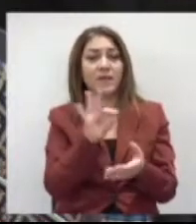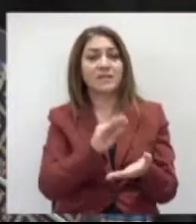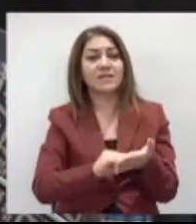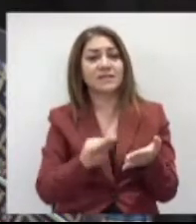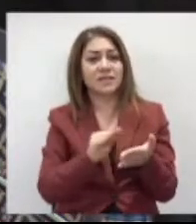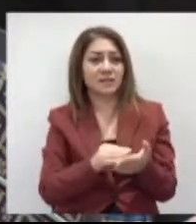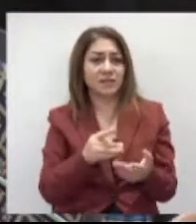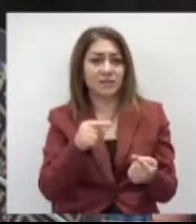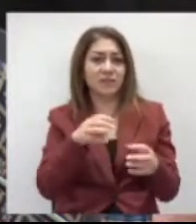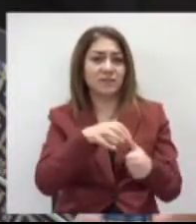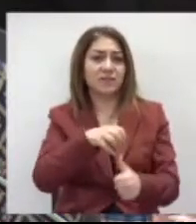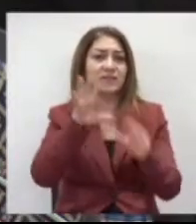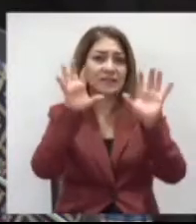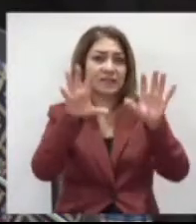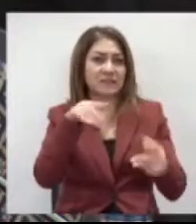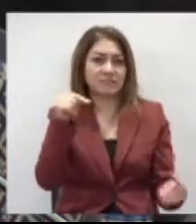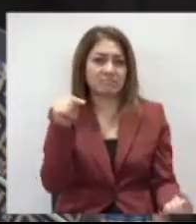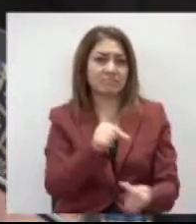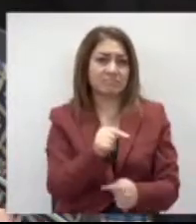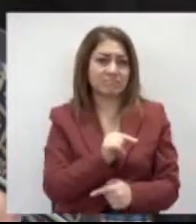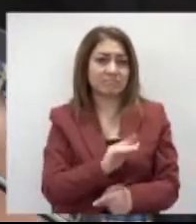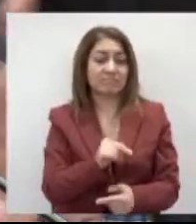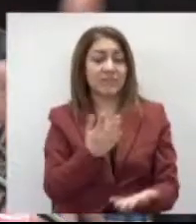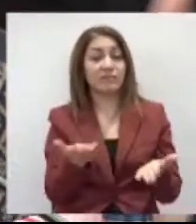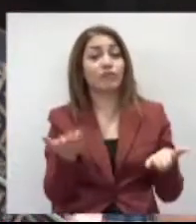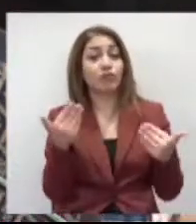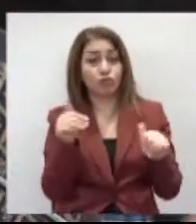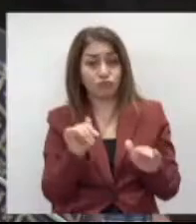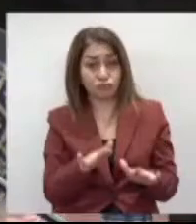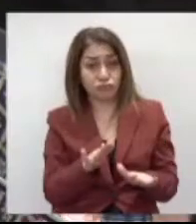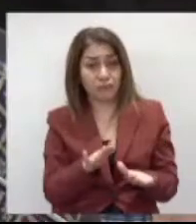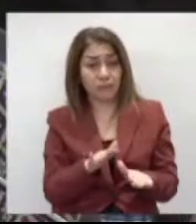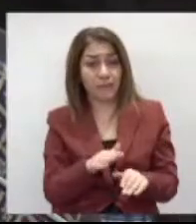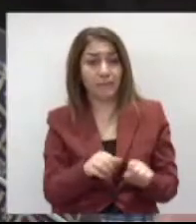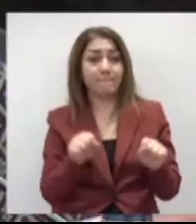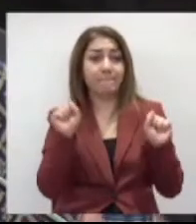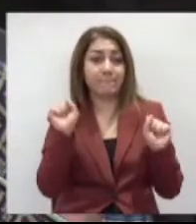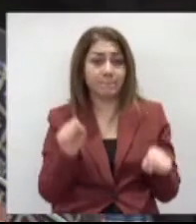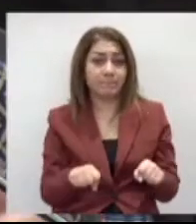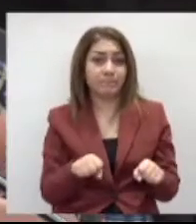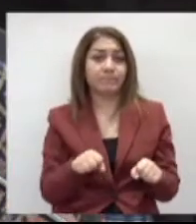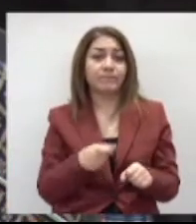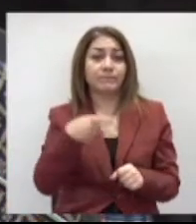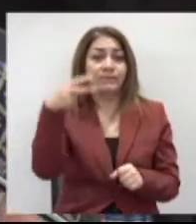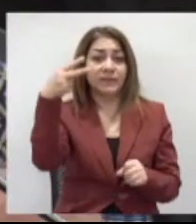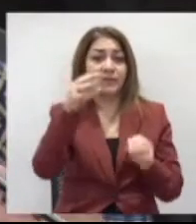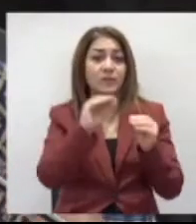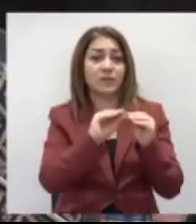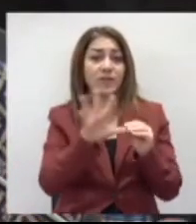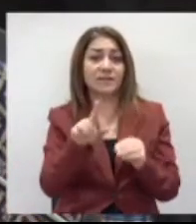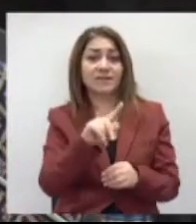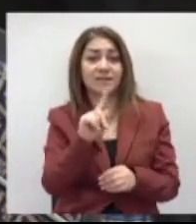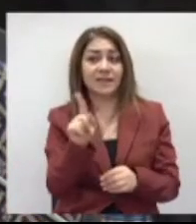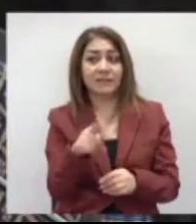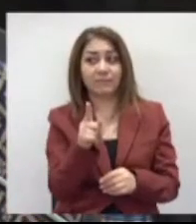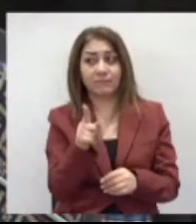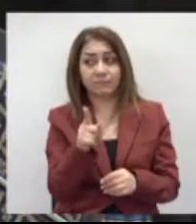կատարելը, եւ եթե իհարկե որոշում ենք, որ կարելի է պահպանել 2015